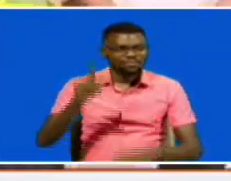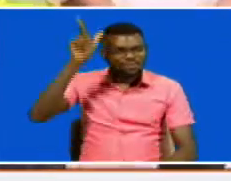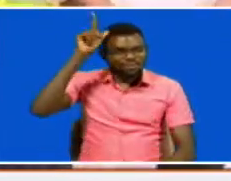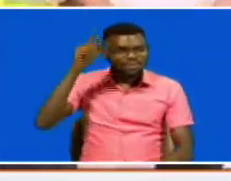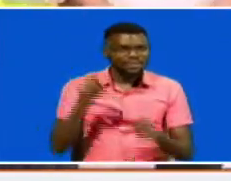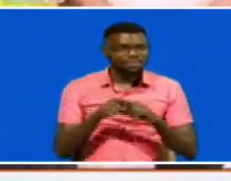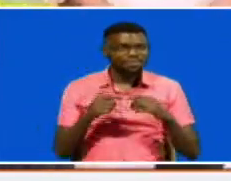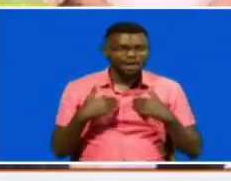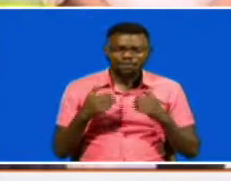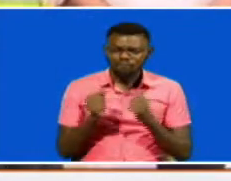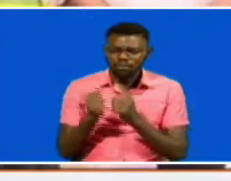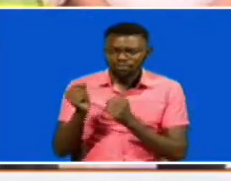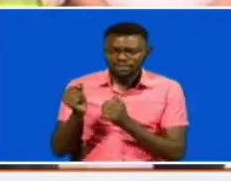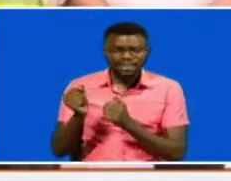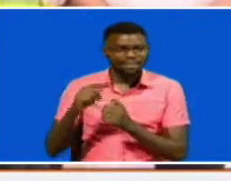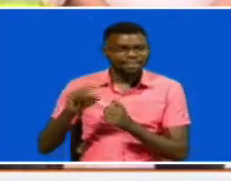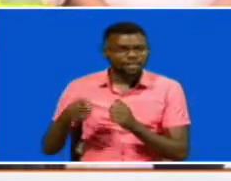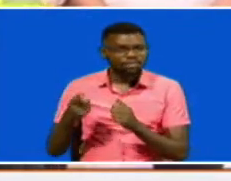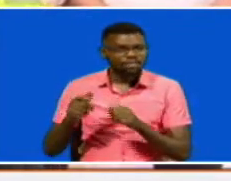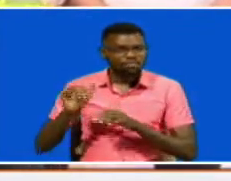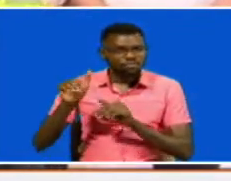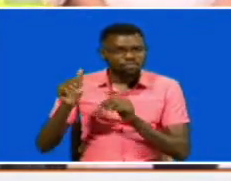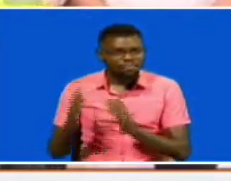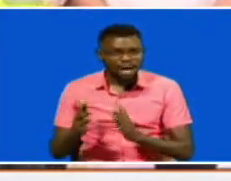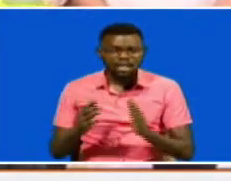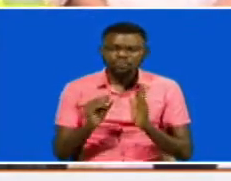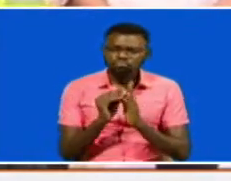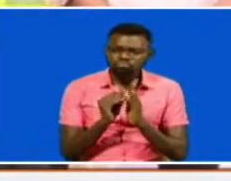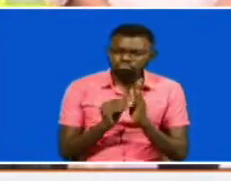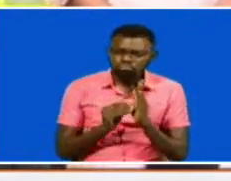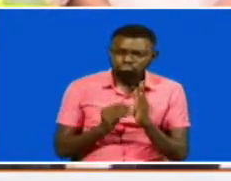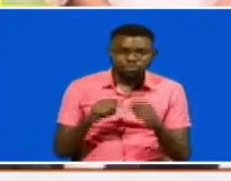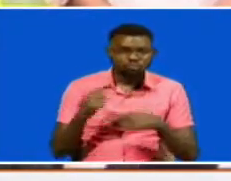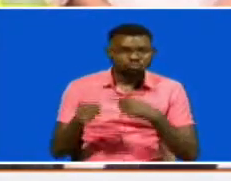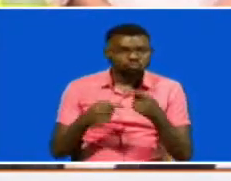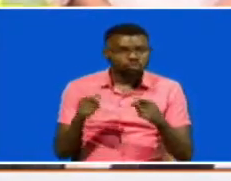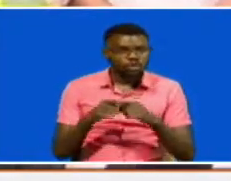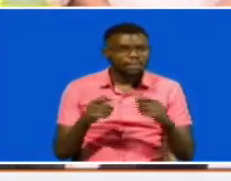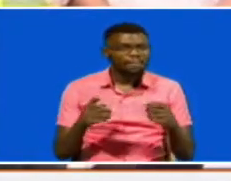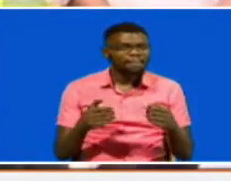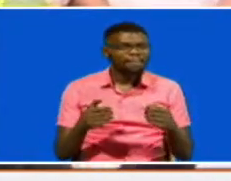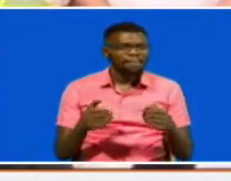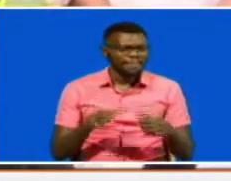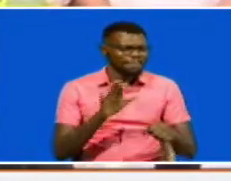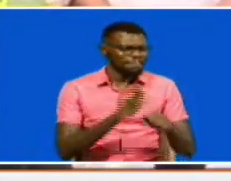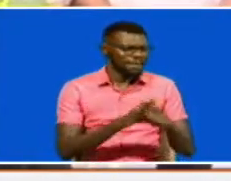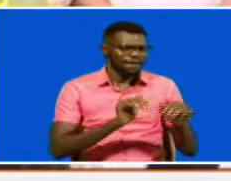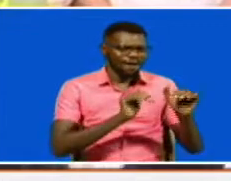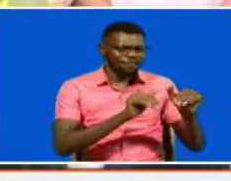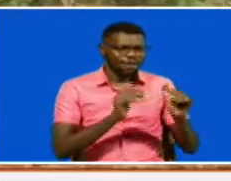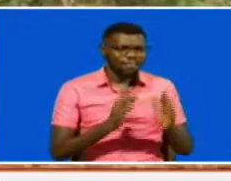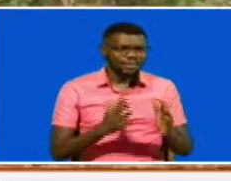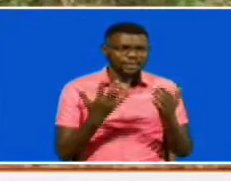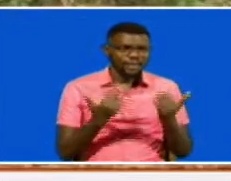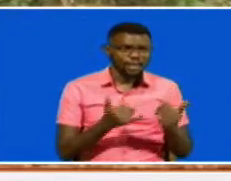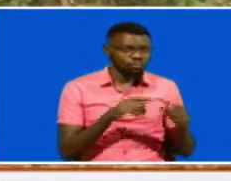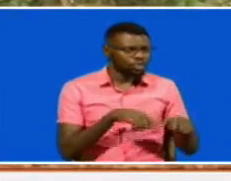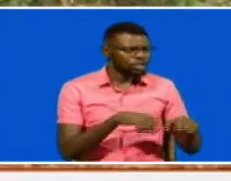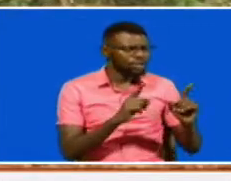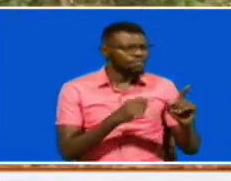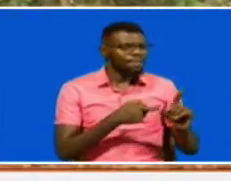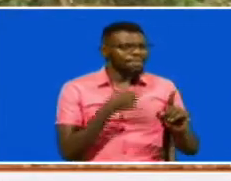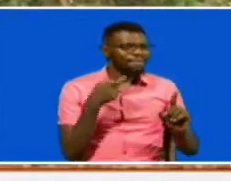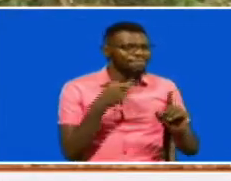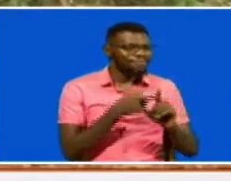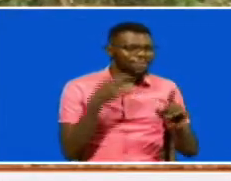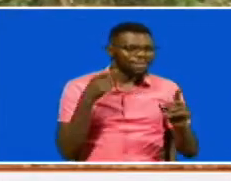have 15,000 farmers in our database now. We are still looking out for more, even the larger farmers. And what we've done with farmers in Lamu, Kwale